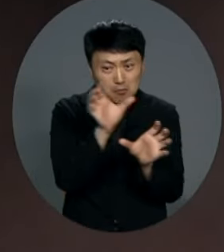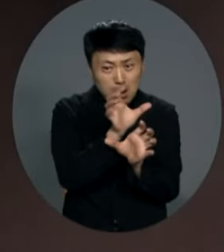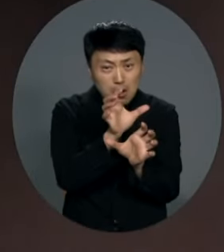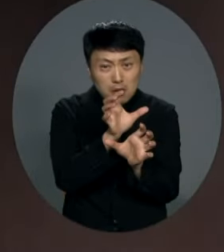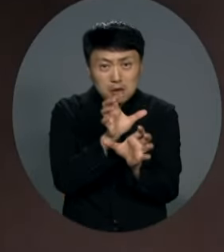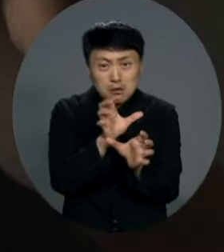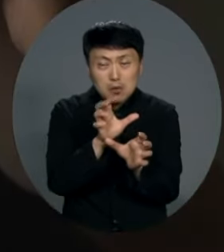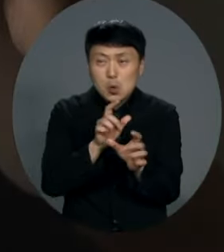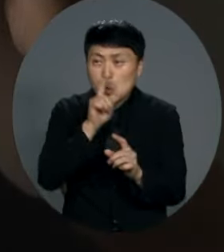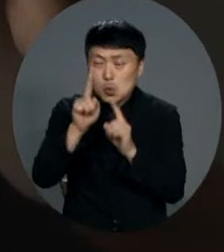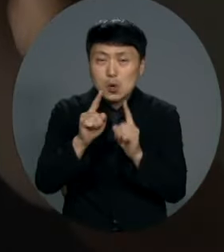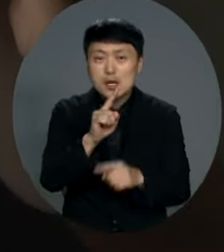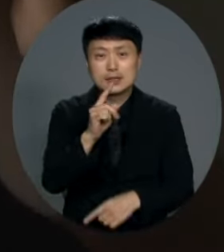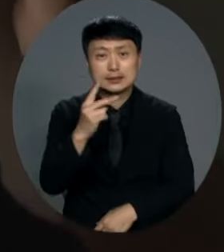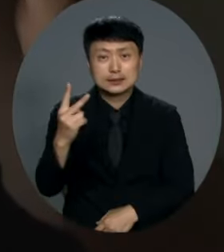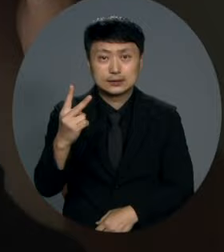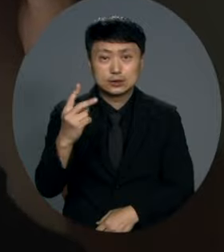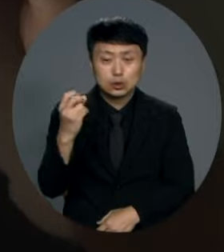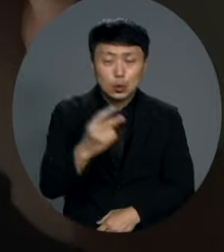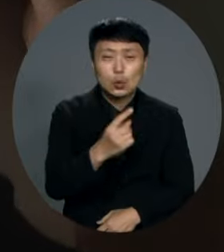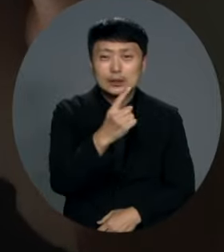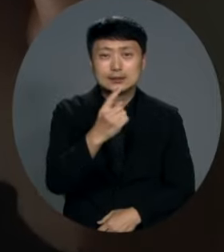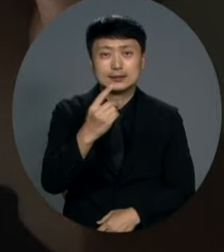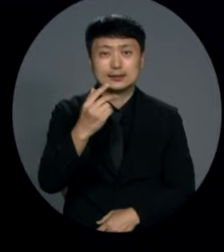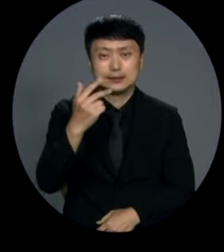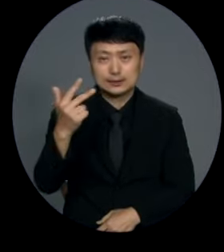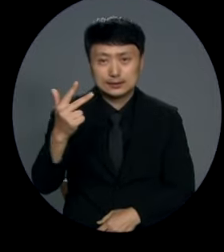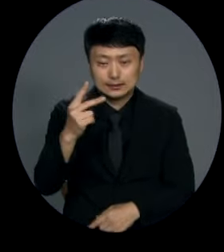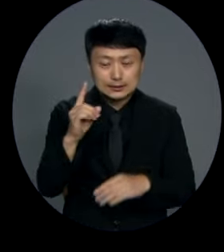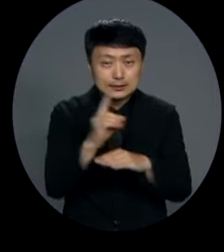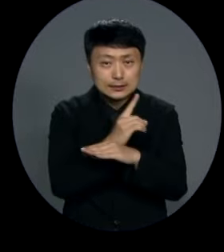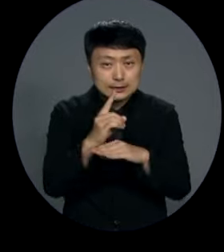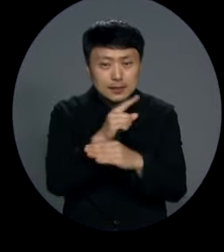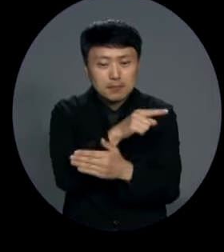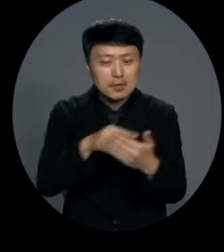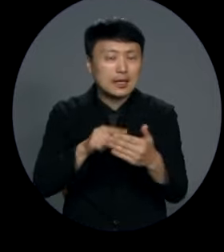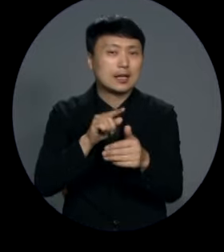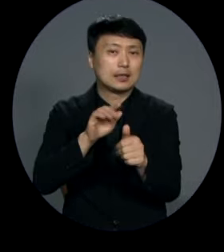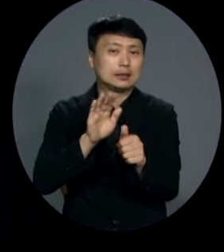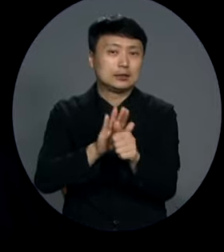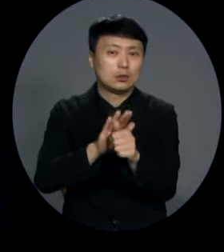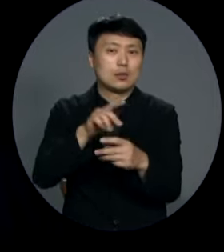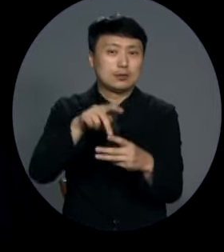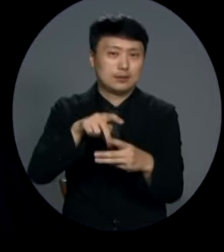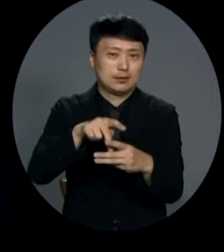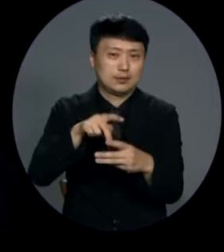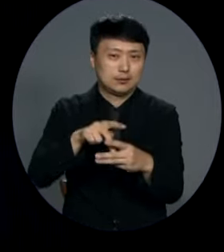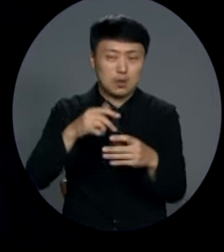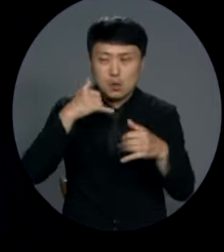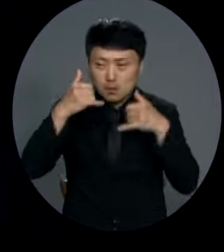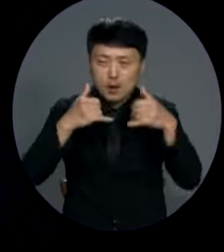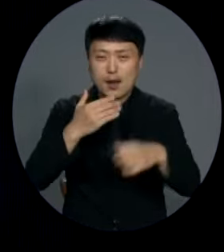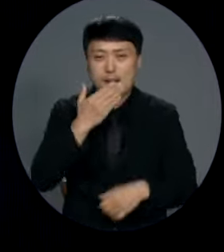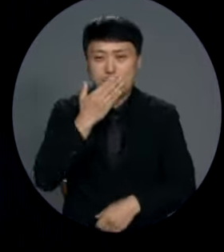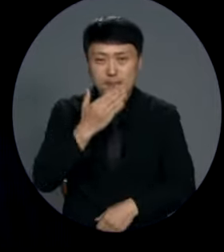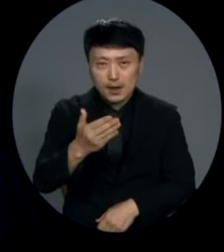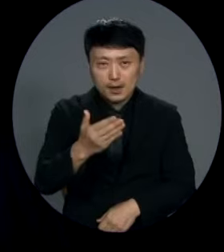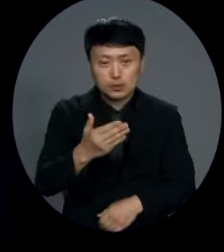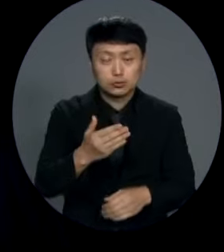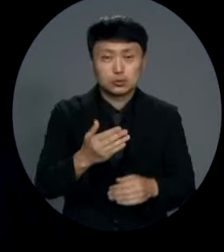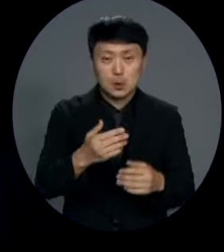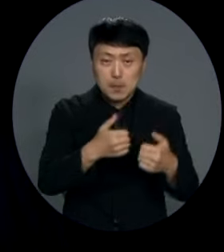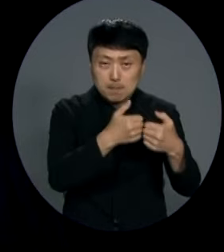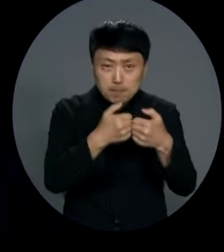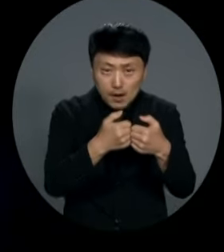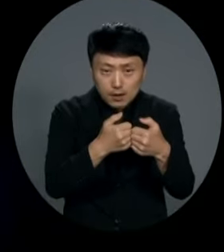신고는 11이나 117 디지털 성범죄 피해자 지원 센터로 하면 됩니다 피해 상담과 불법 영상물